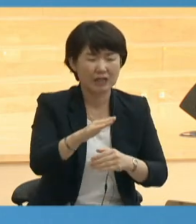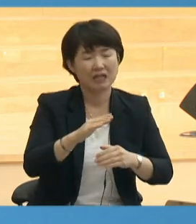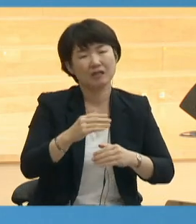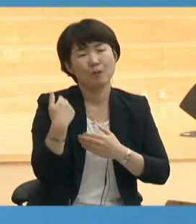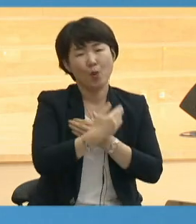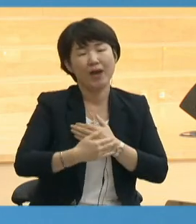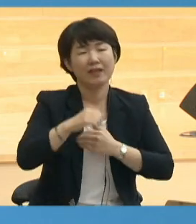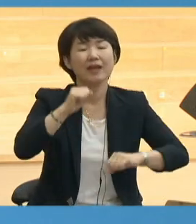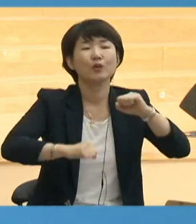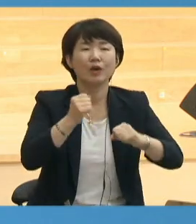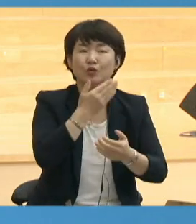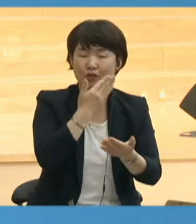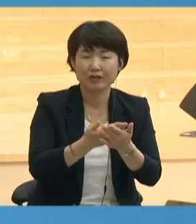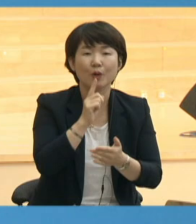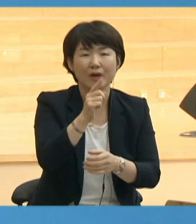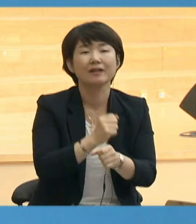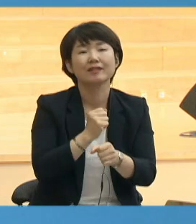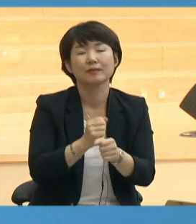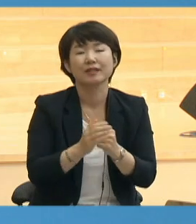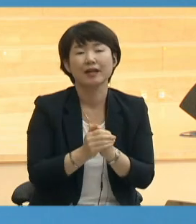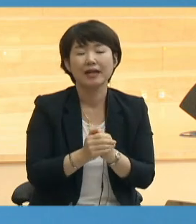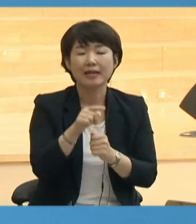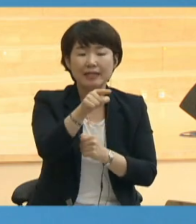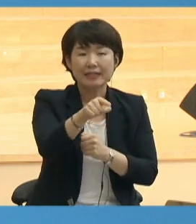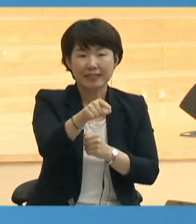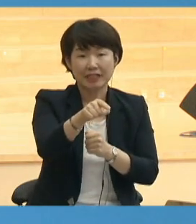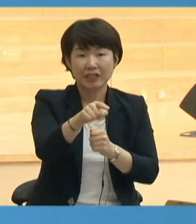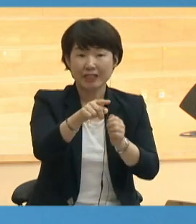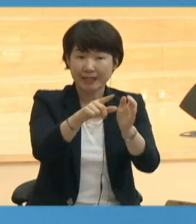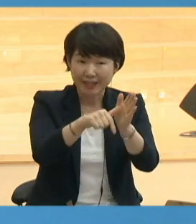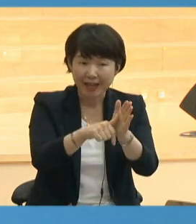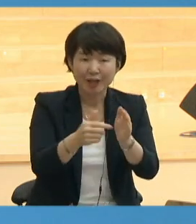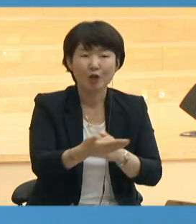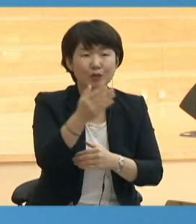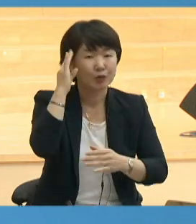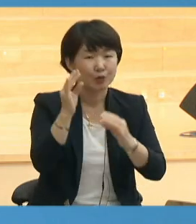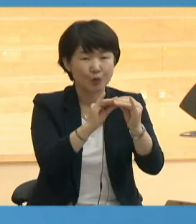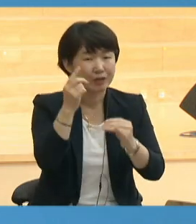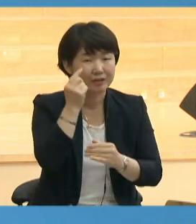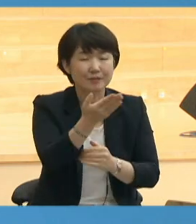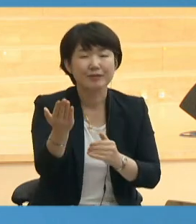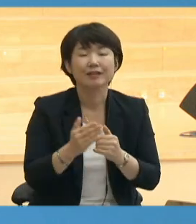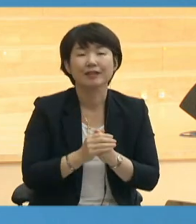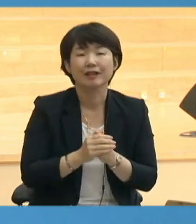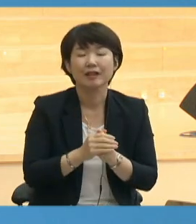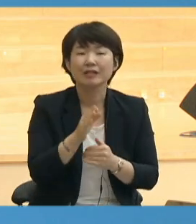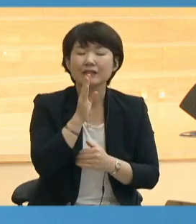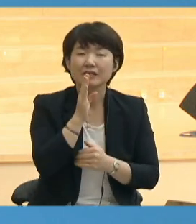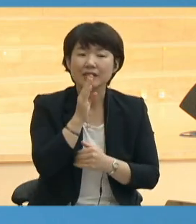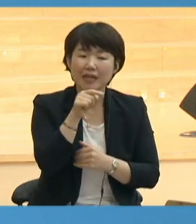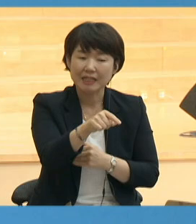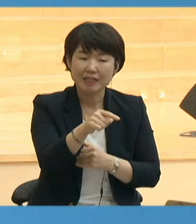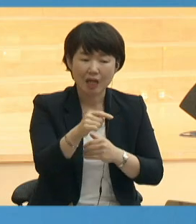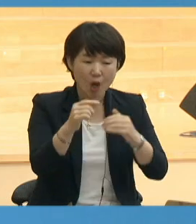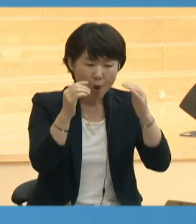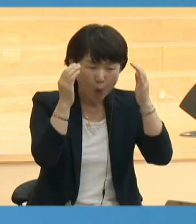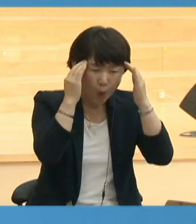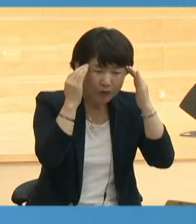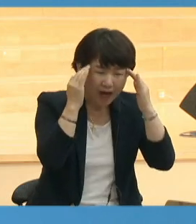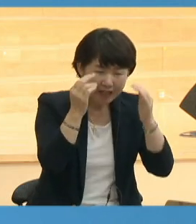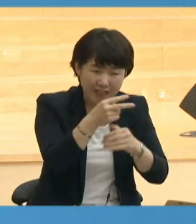그렇게 말합니다 여러분 이 대목에서 동의가 되십니까 전 말로 이 고난이